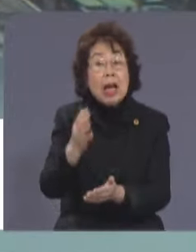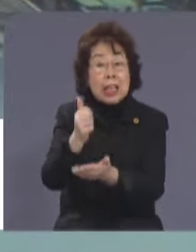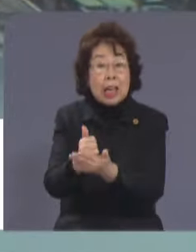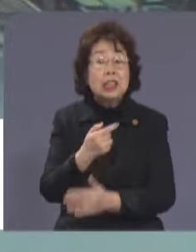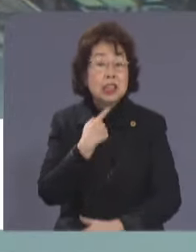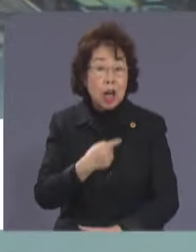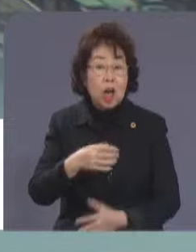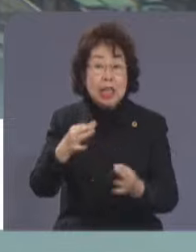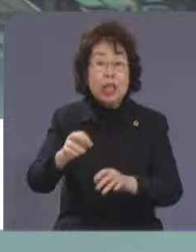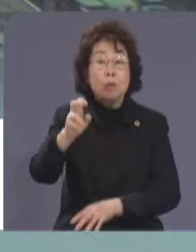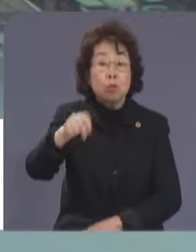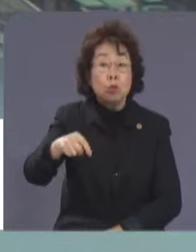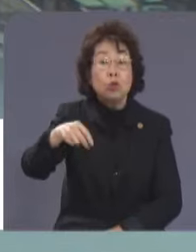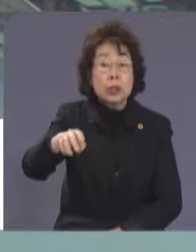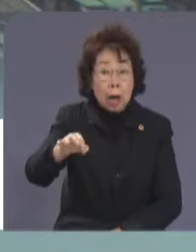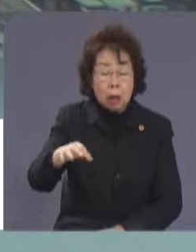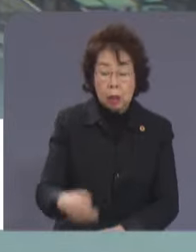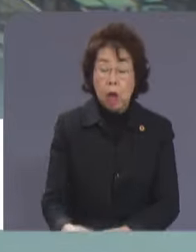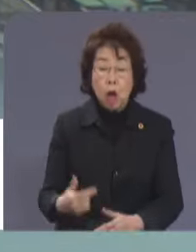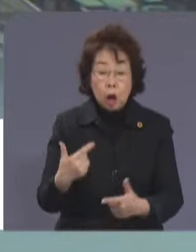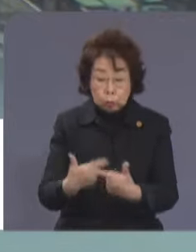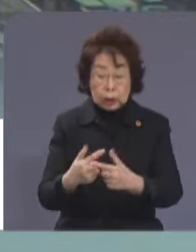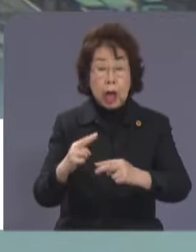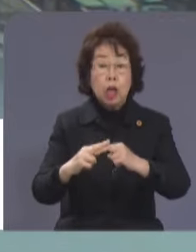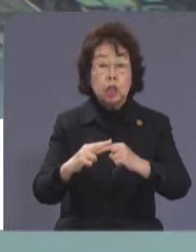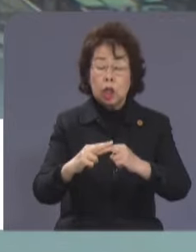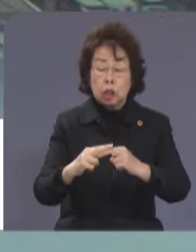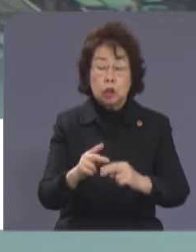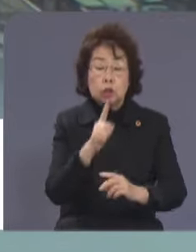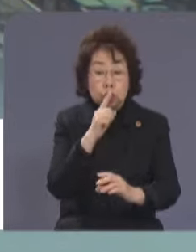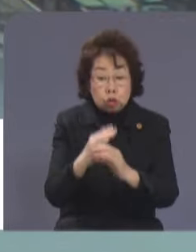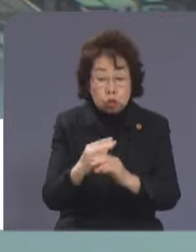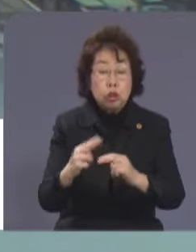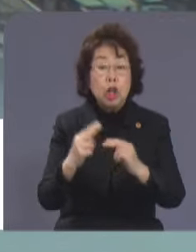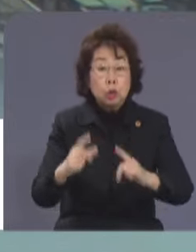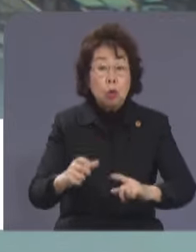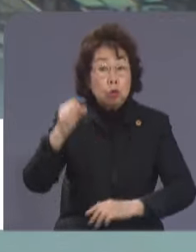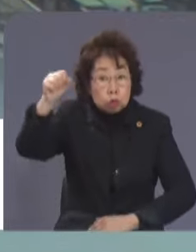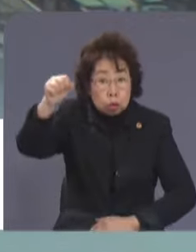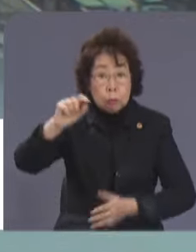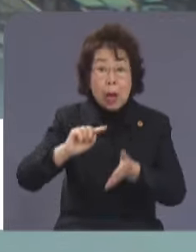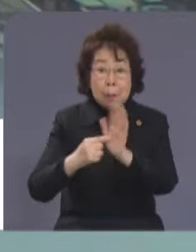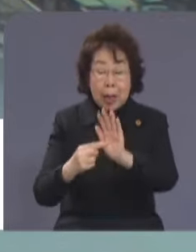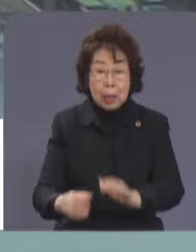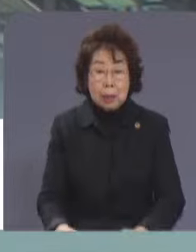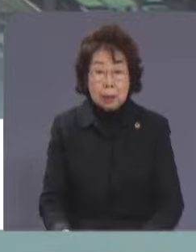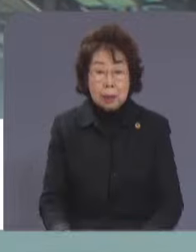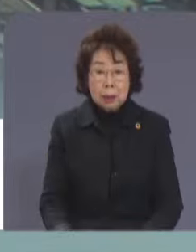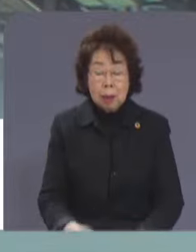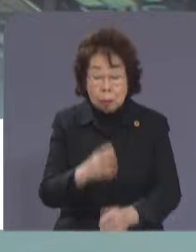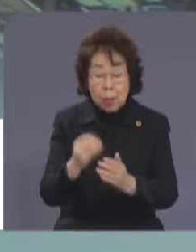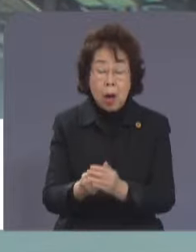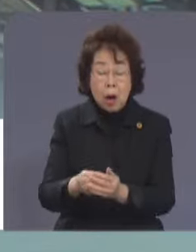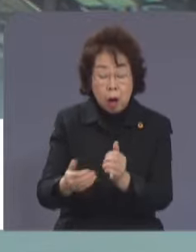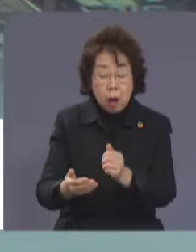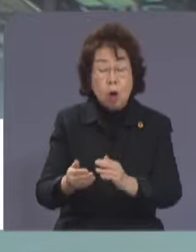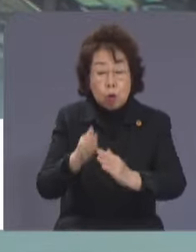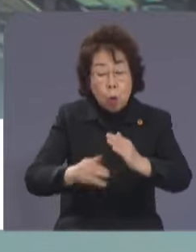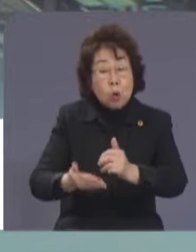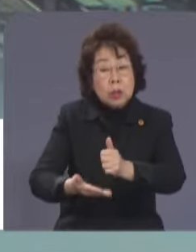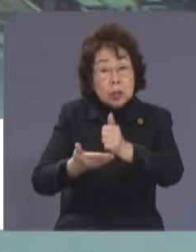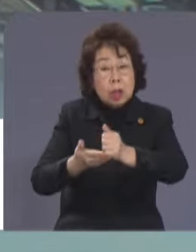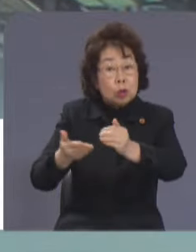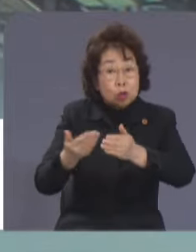지낸 김무성 전 국회의원이 부산 중영도구 출마를 선언했습니다. 상향식 공천을 강조한 김 전